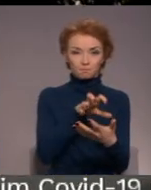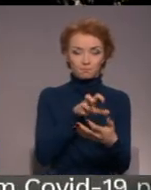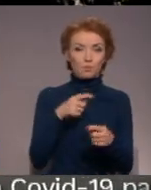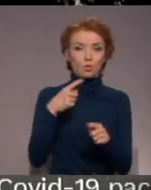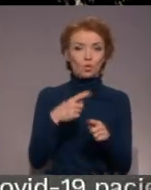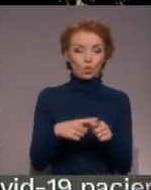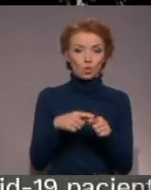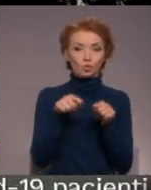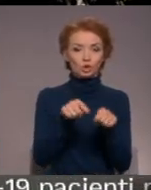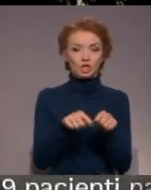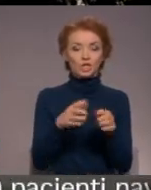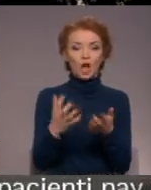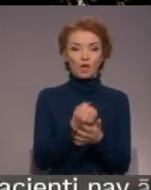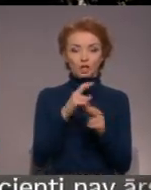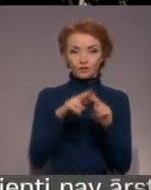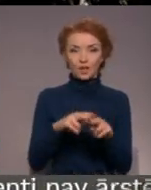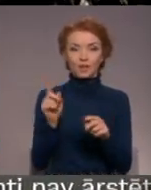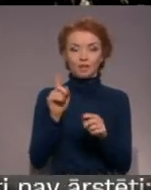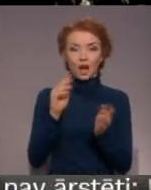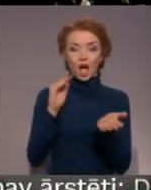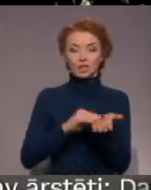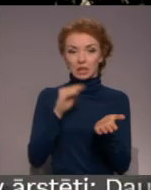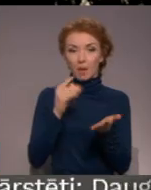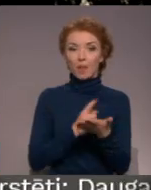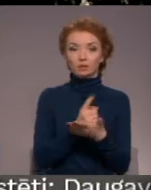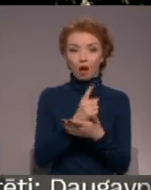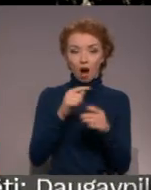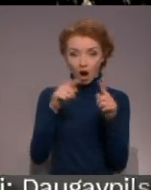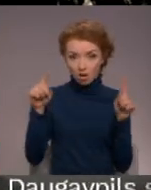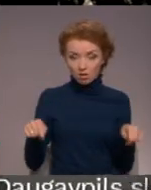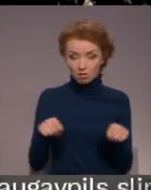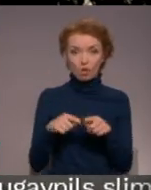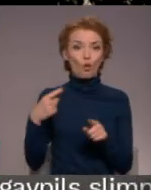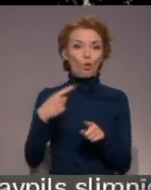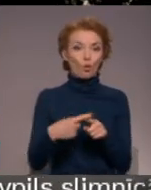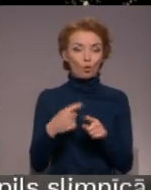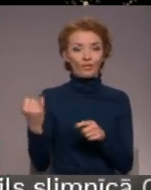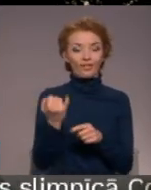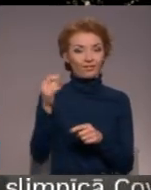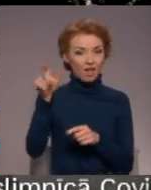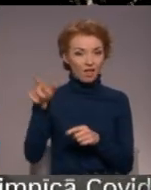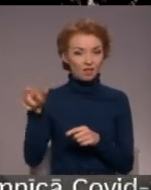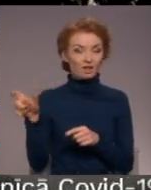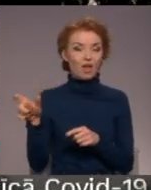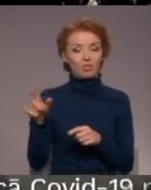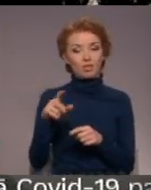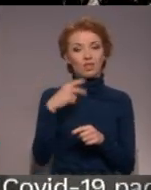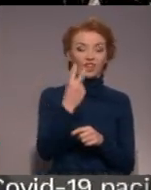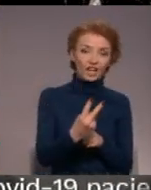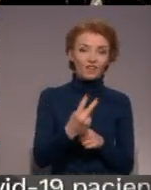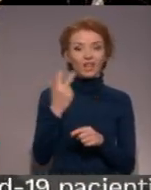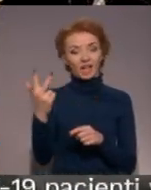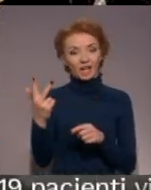kodu atrašanās vietas ir atzīmētas kartē. Un attiecīgi interesanti pa divi vai